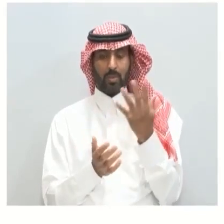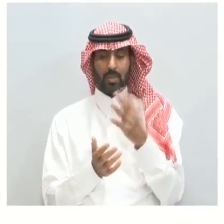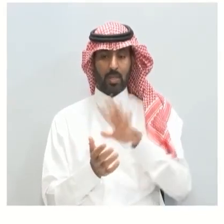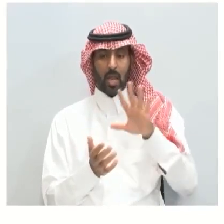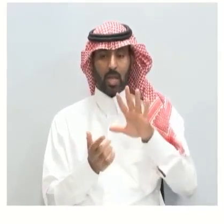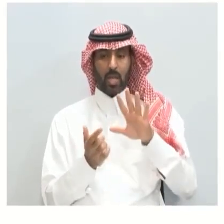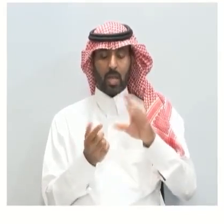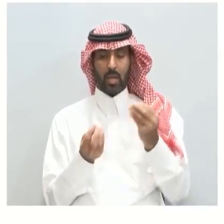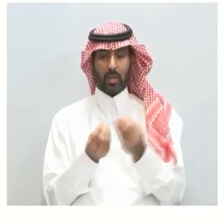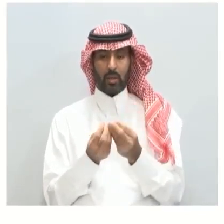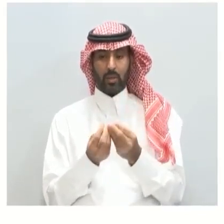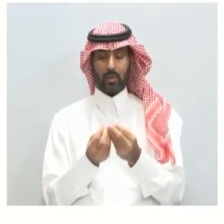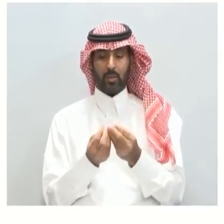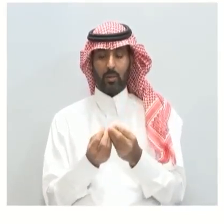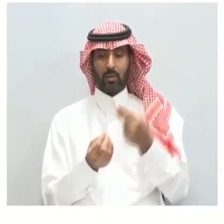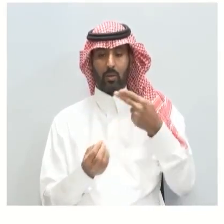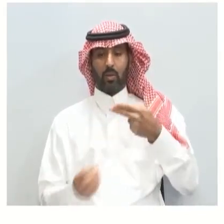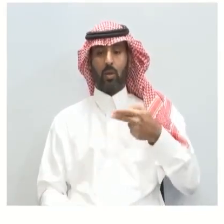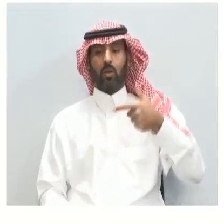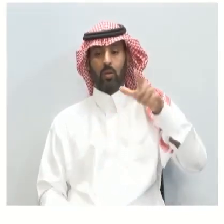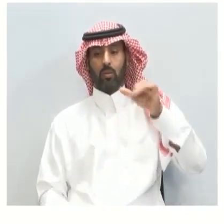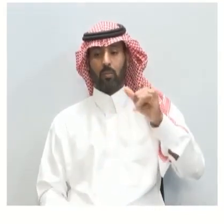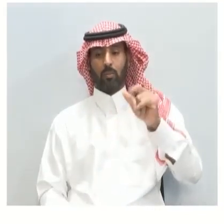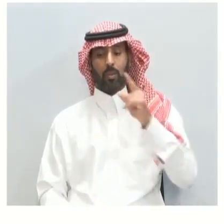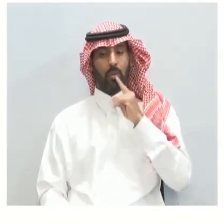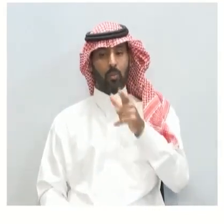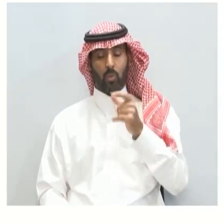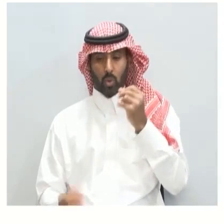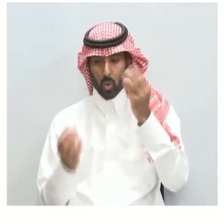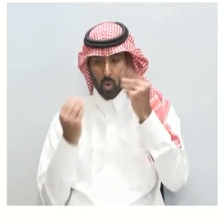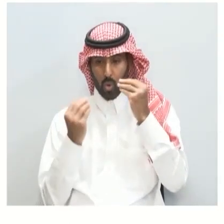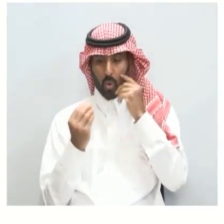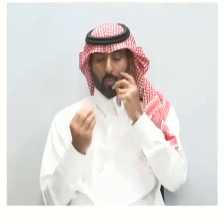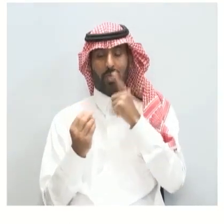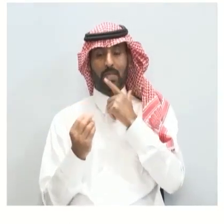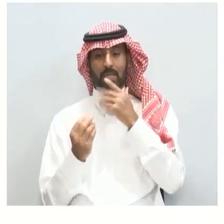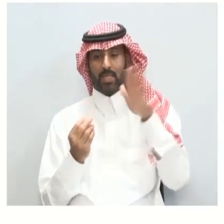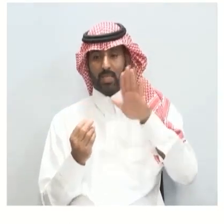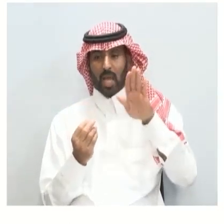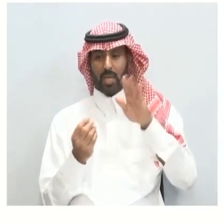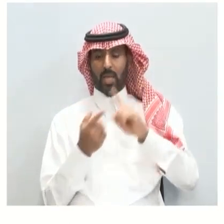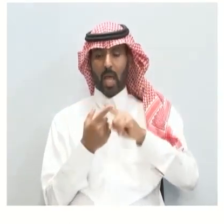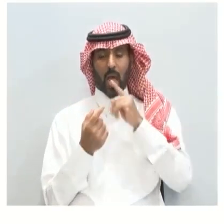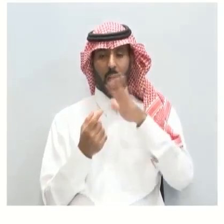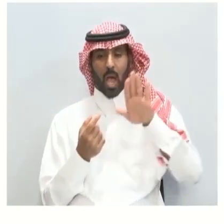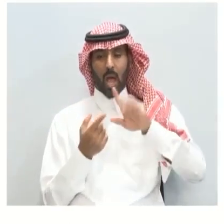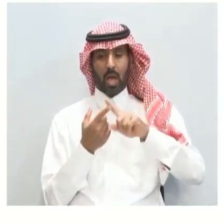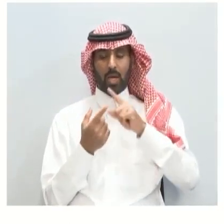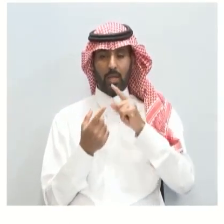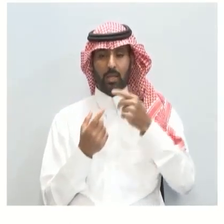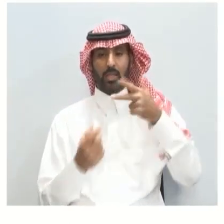نقول هو علم من علوم الشريعه يختص بمسائل وقواعد تختص بالقران الكريم